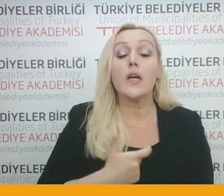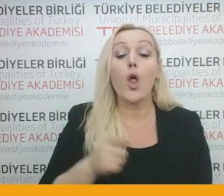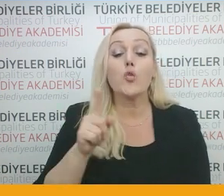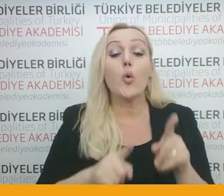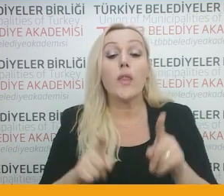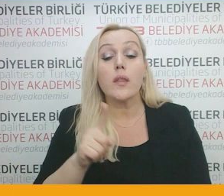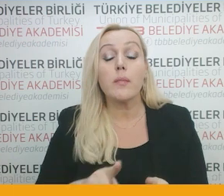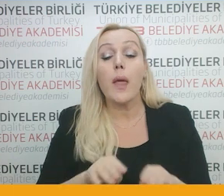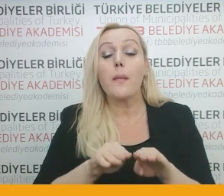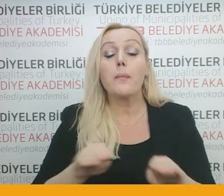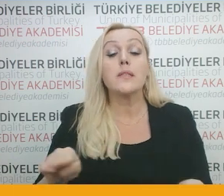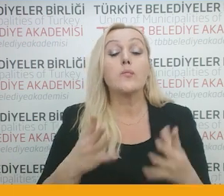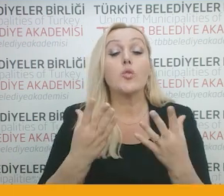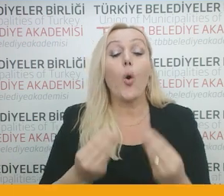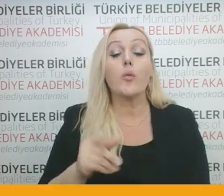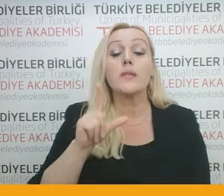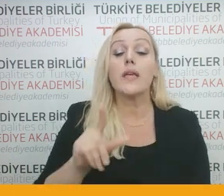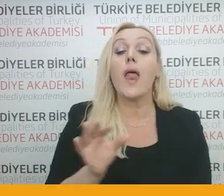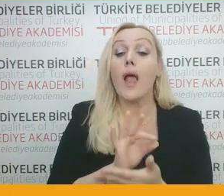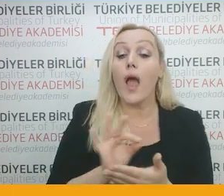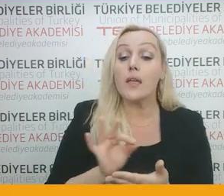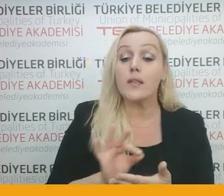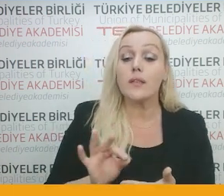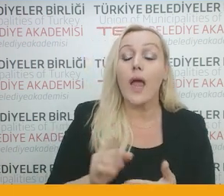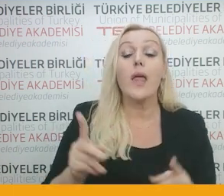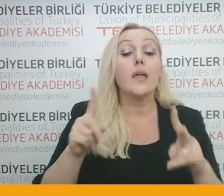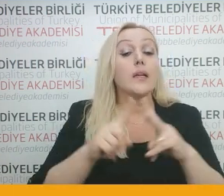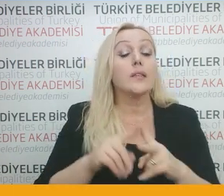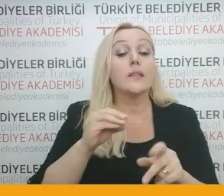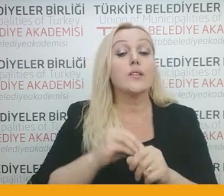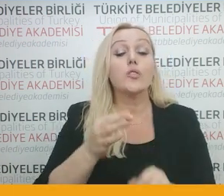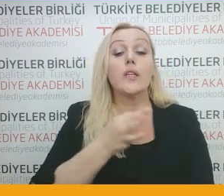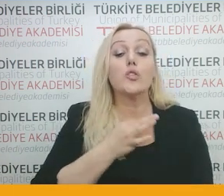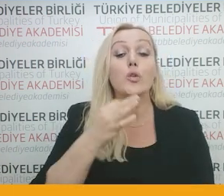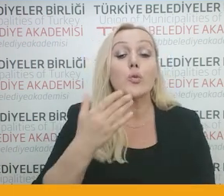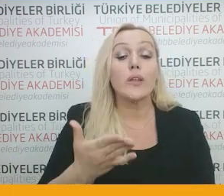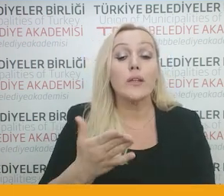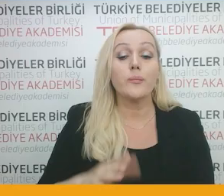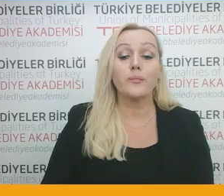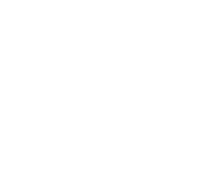önümüzde masamızda olması gereken metinler. Katıldığınız için teşekkür ediyorum.